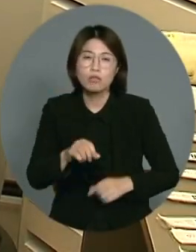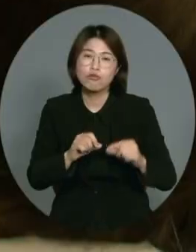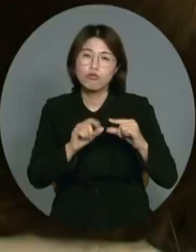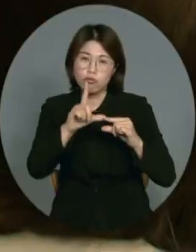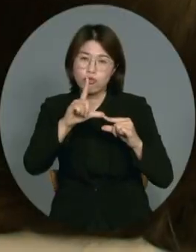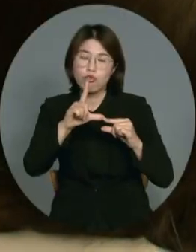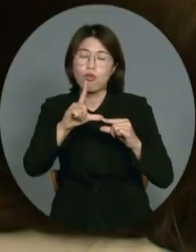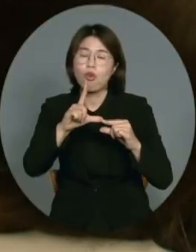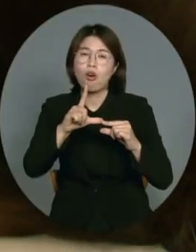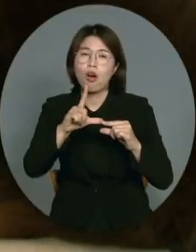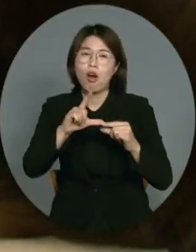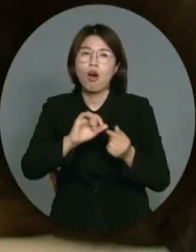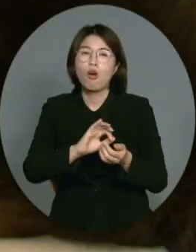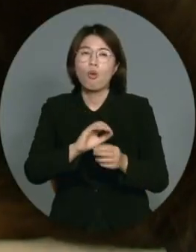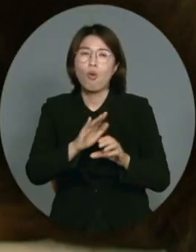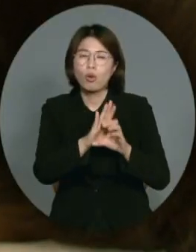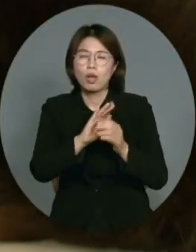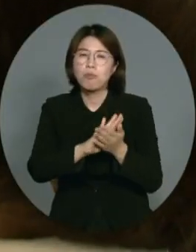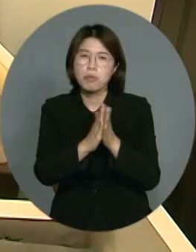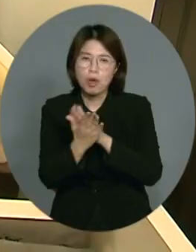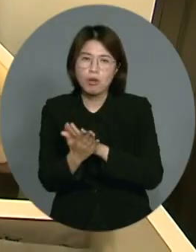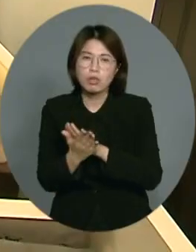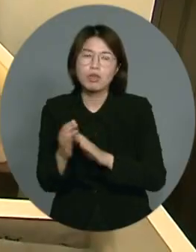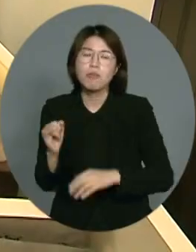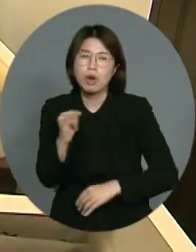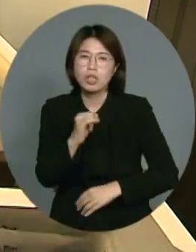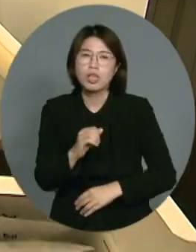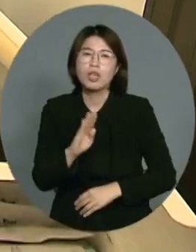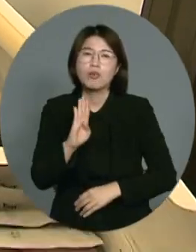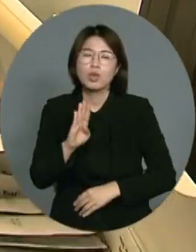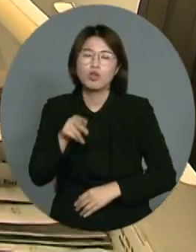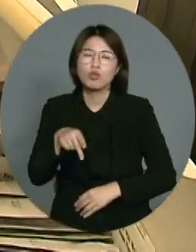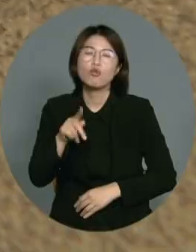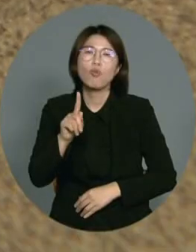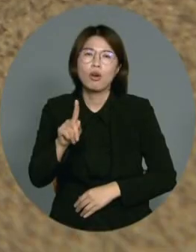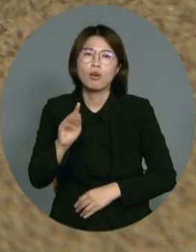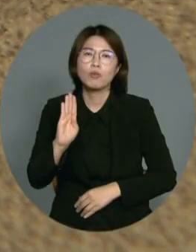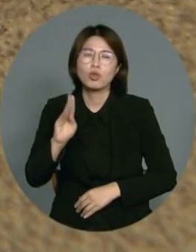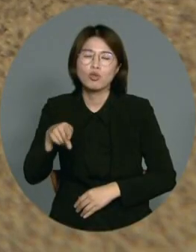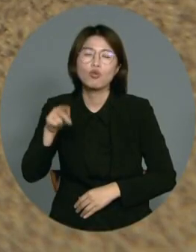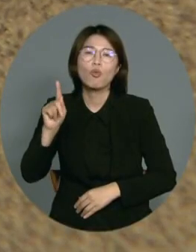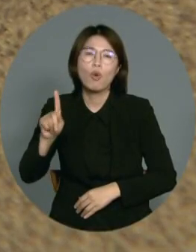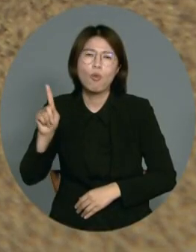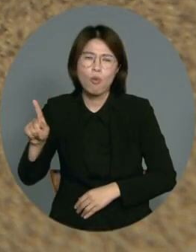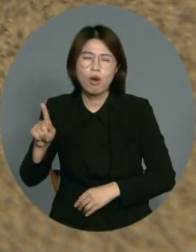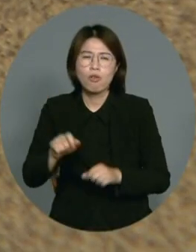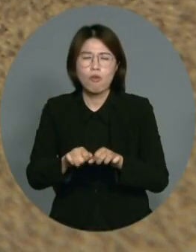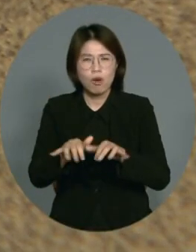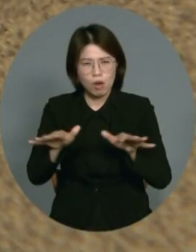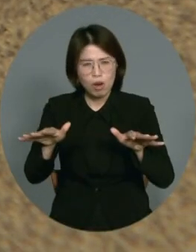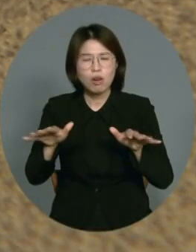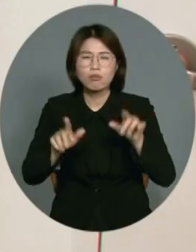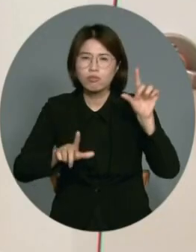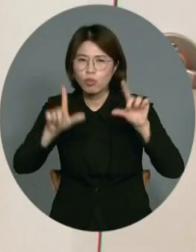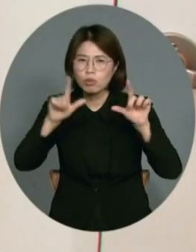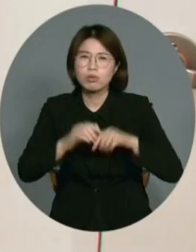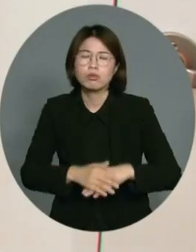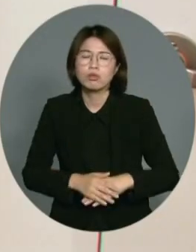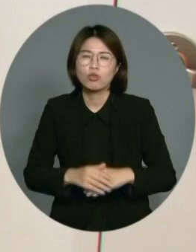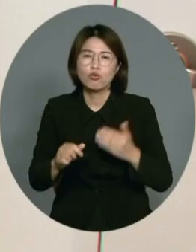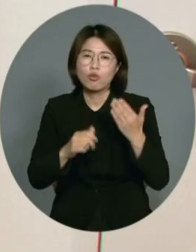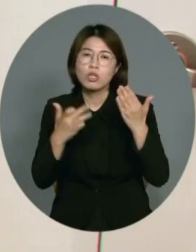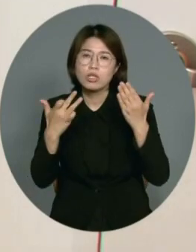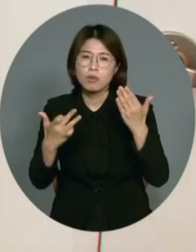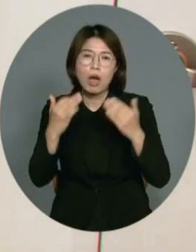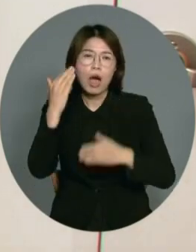우세종으로 자리를 잡아가고 있는 코로나 변이 바이러스 bq1 bq1이 점차 확산 조짐을 보이고 있습니다 지난 9월